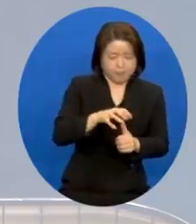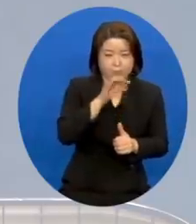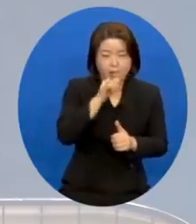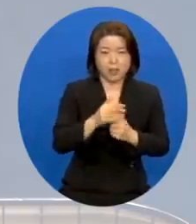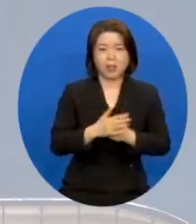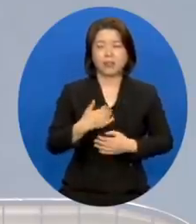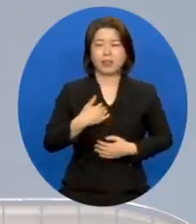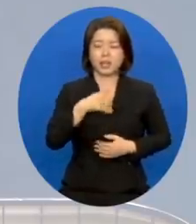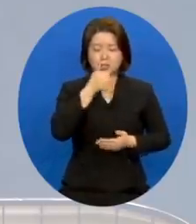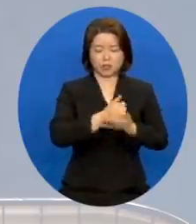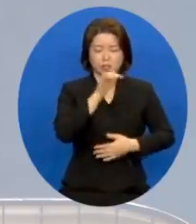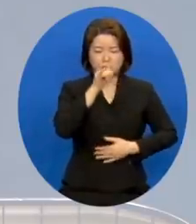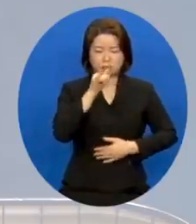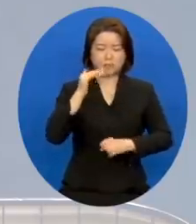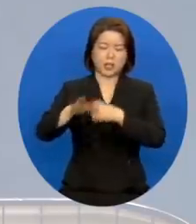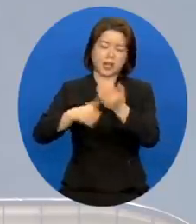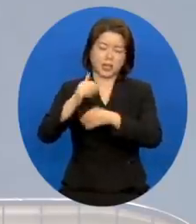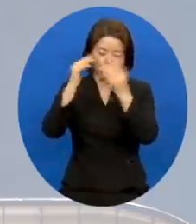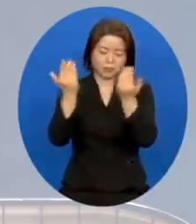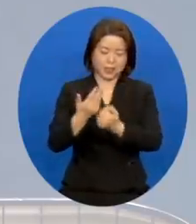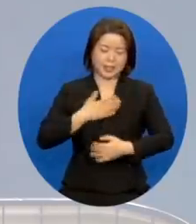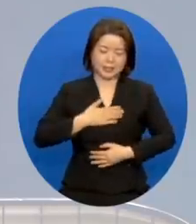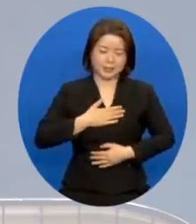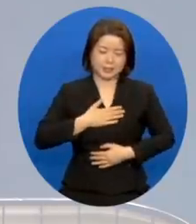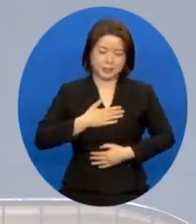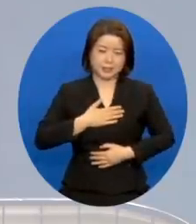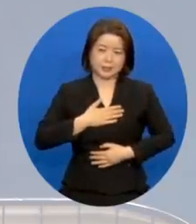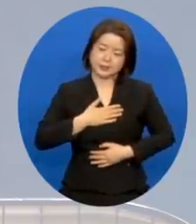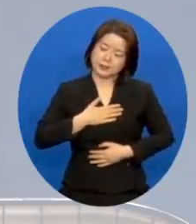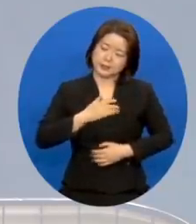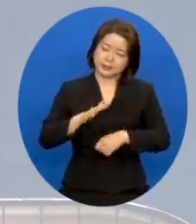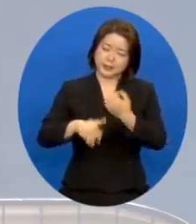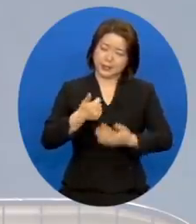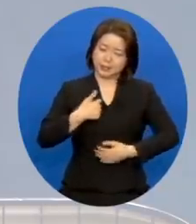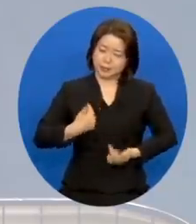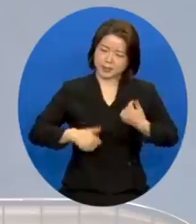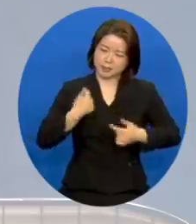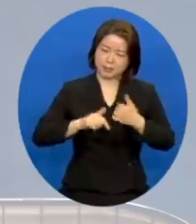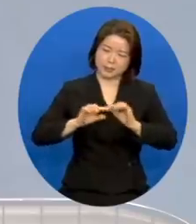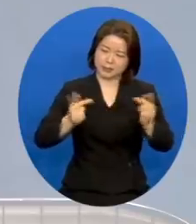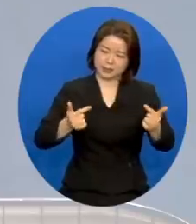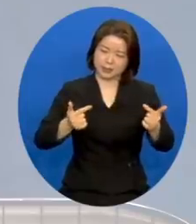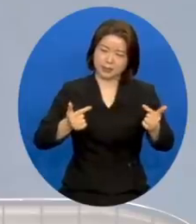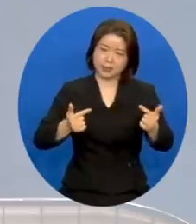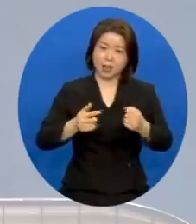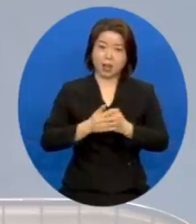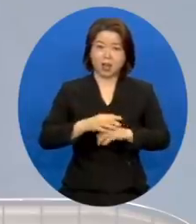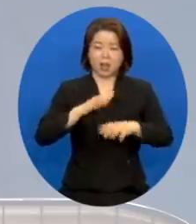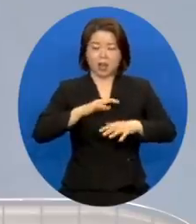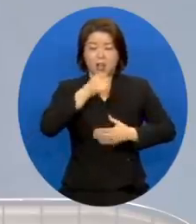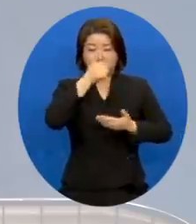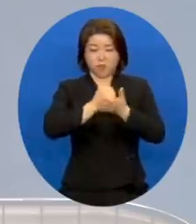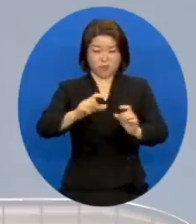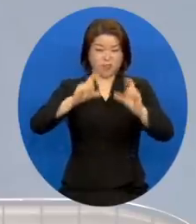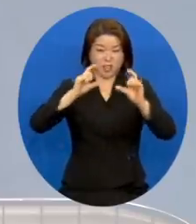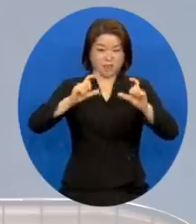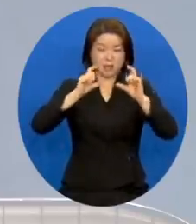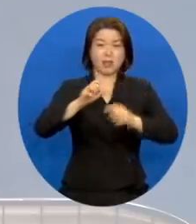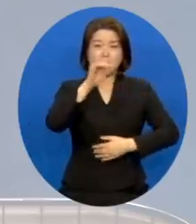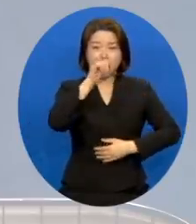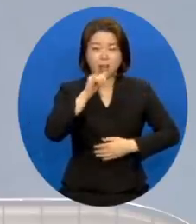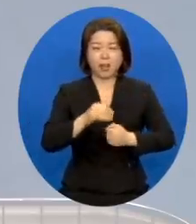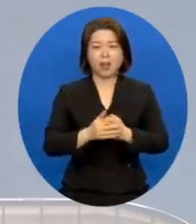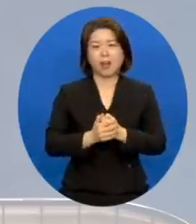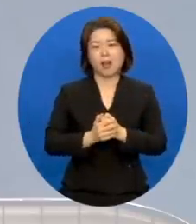하나님도 다 아실 거야 하나님의 날을 기뻐하지 않으실 거야 무서운 정재 감의 빠뜨리 입니다 가룟